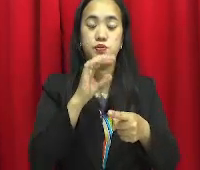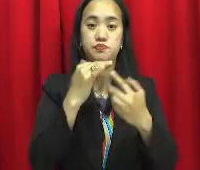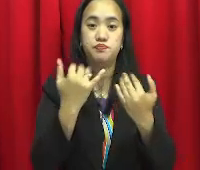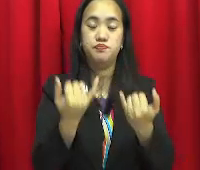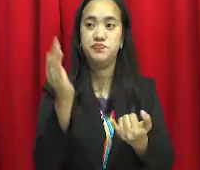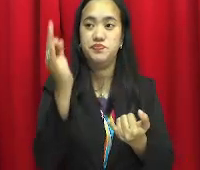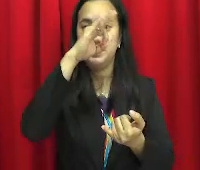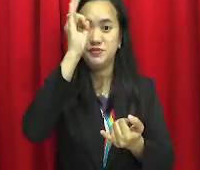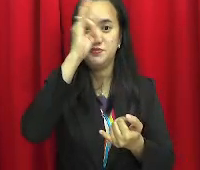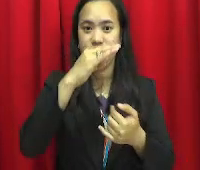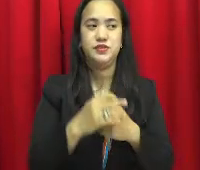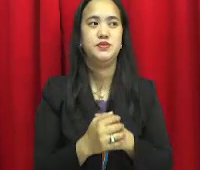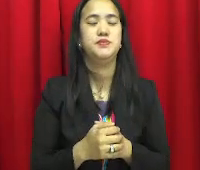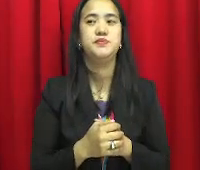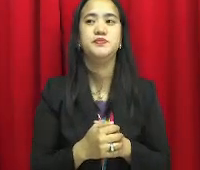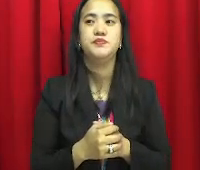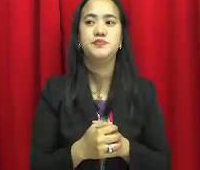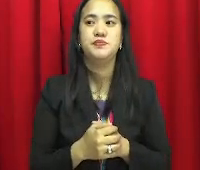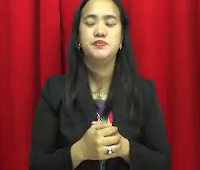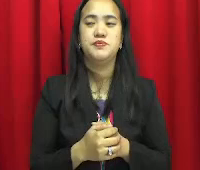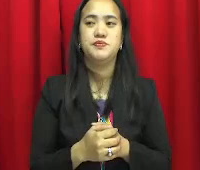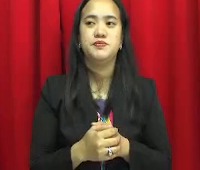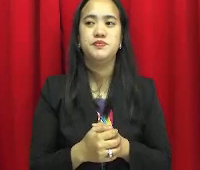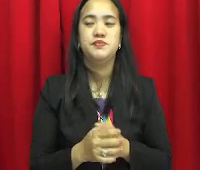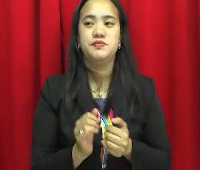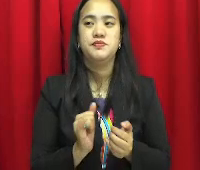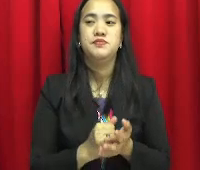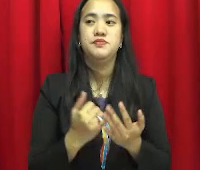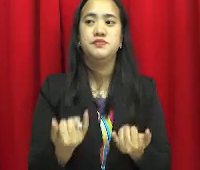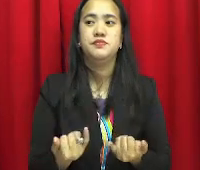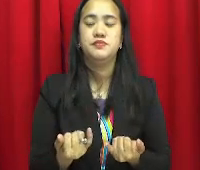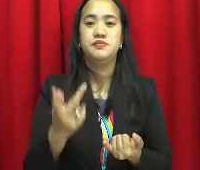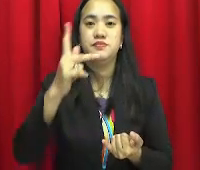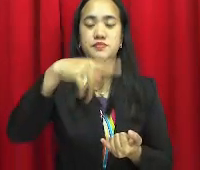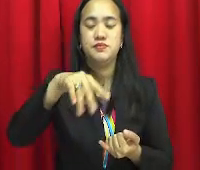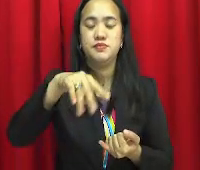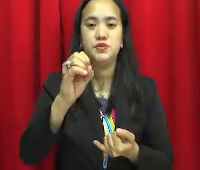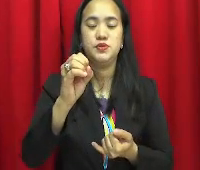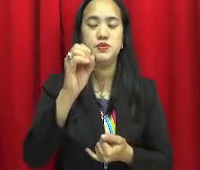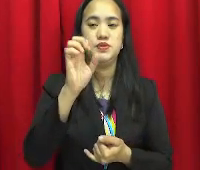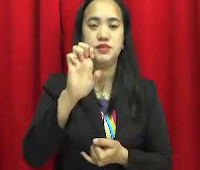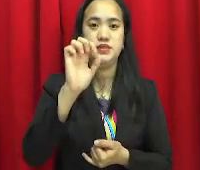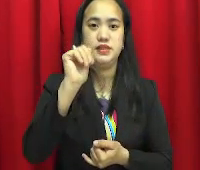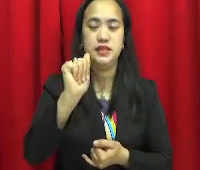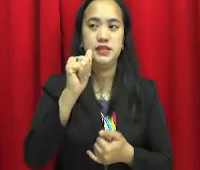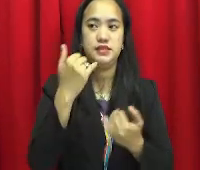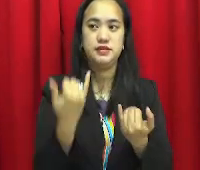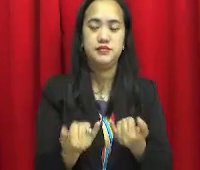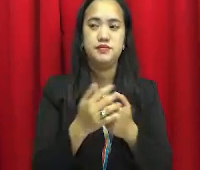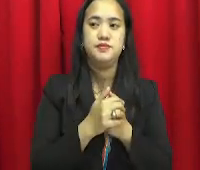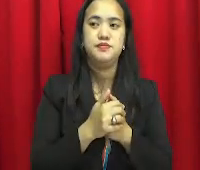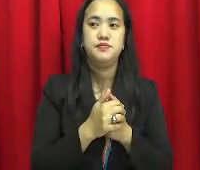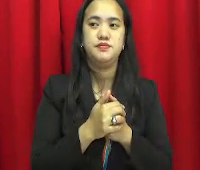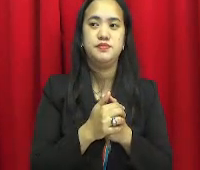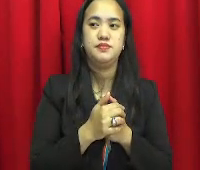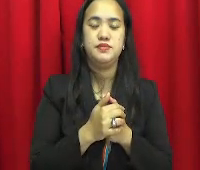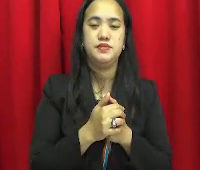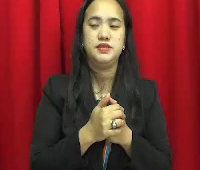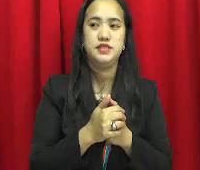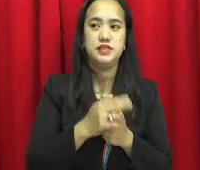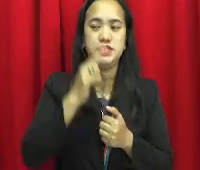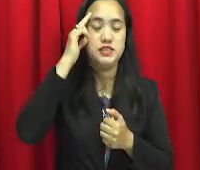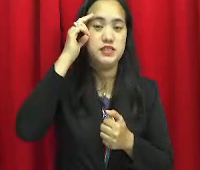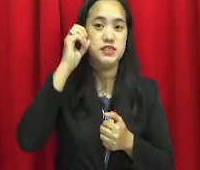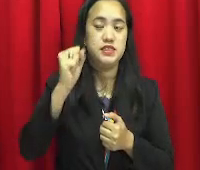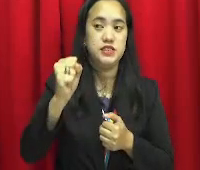rin po. Nasa Hong Kong siya ngayon? Umuwi po ngayon dito, nasa POEA siya, nakikinig. Ang sabi niya, she will try. Inaayos